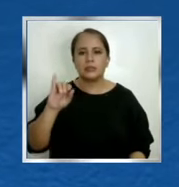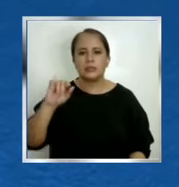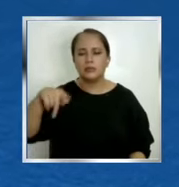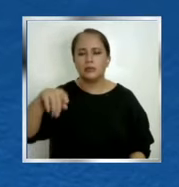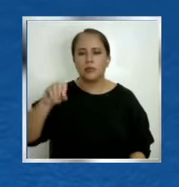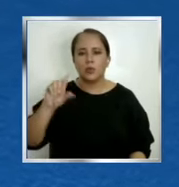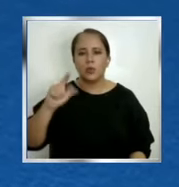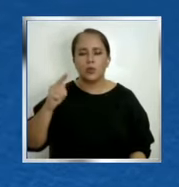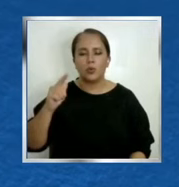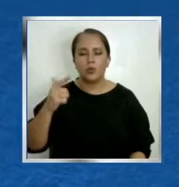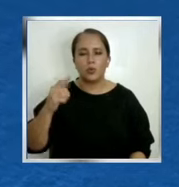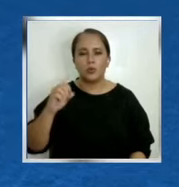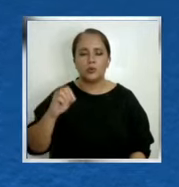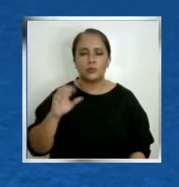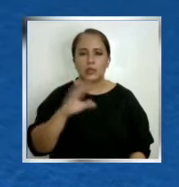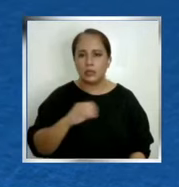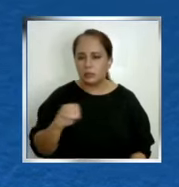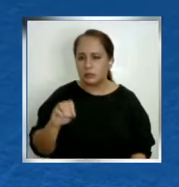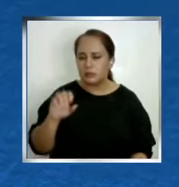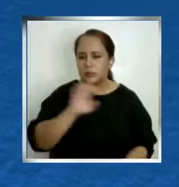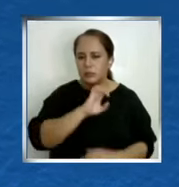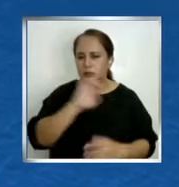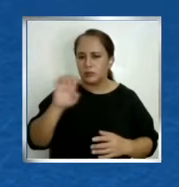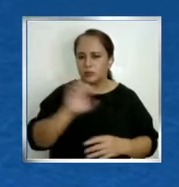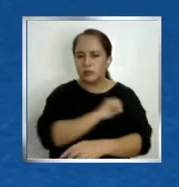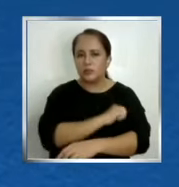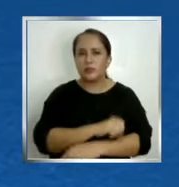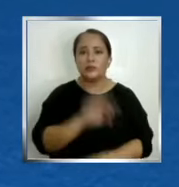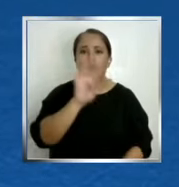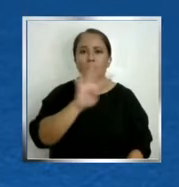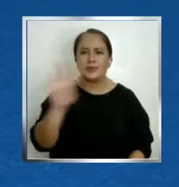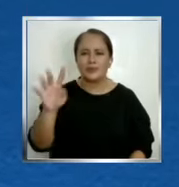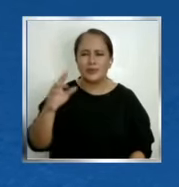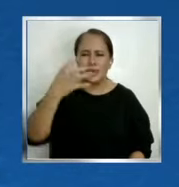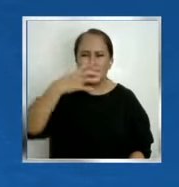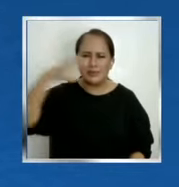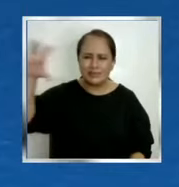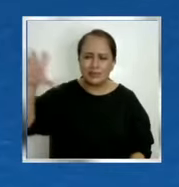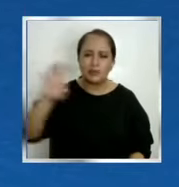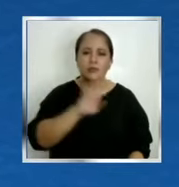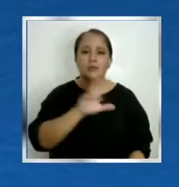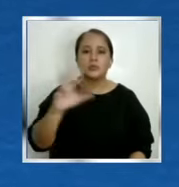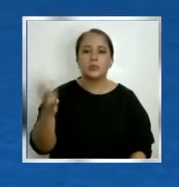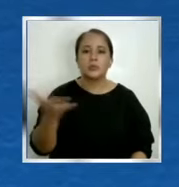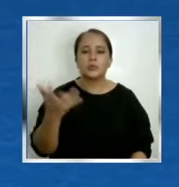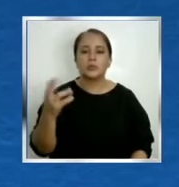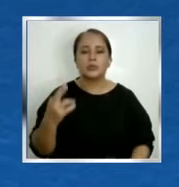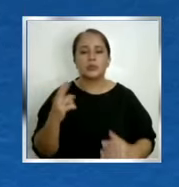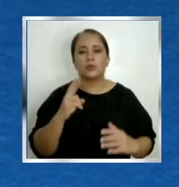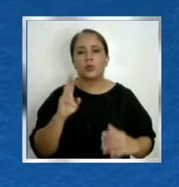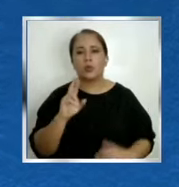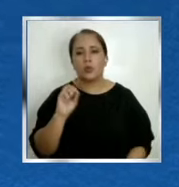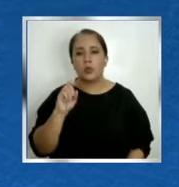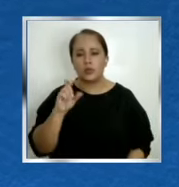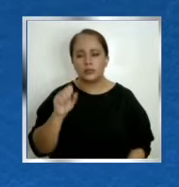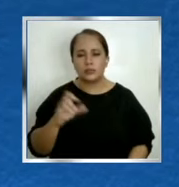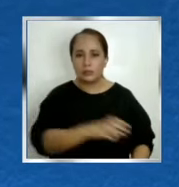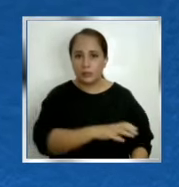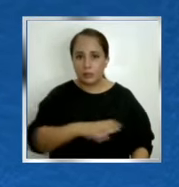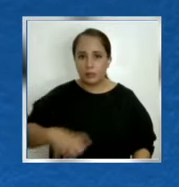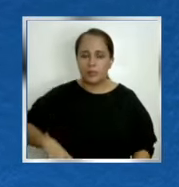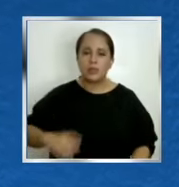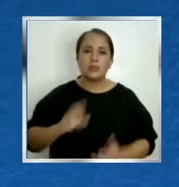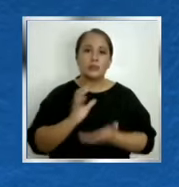Eastern Samar na umabot sa 44 degrees Celsius. 43 degrees Celsius naman sa Rojas Capiz at Zamboanga City, Zamboanga del